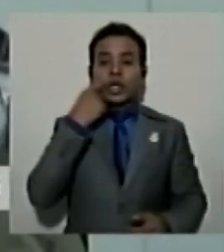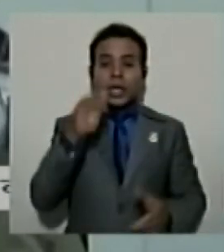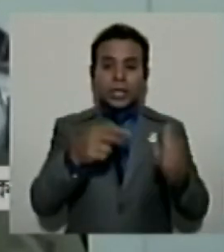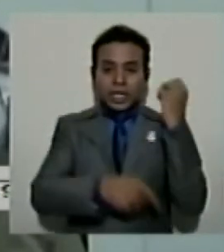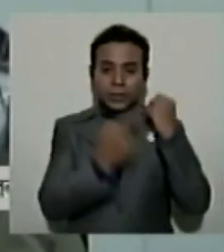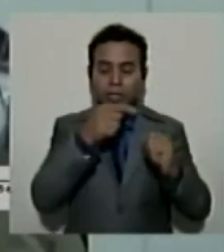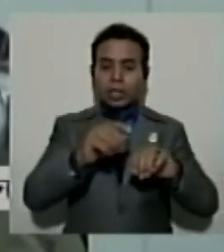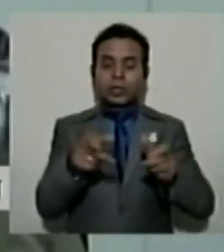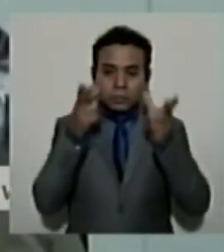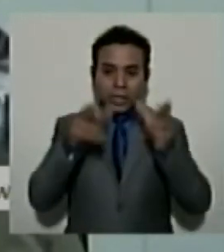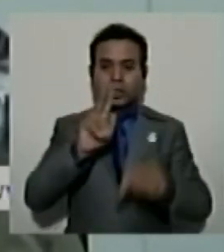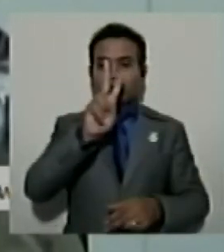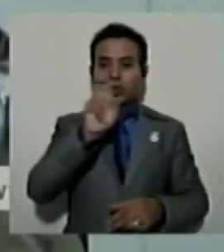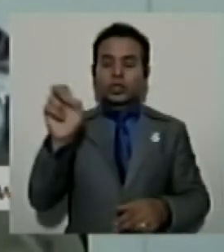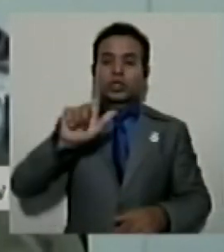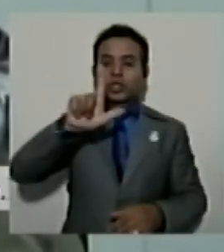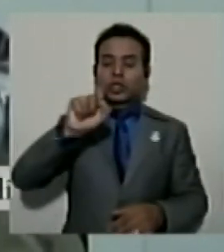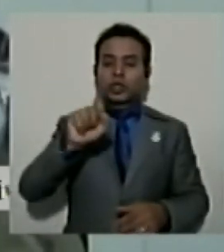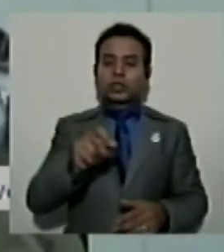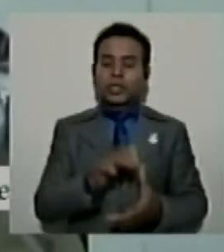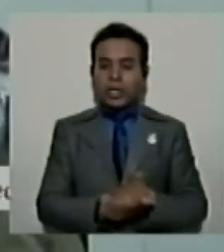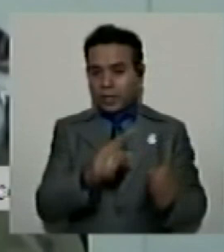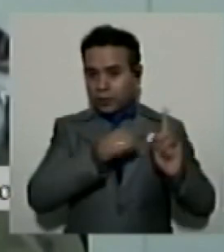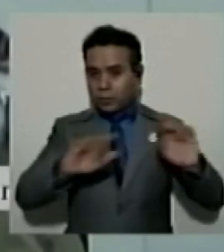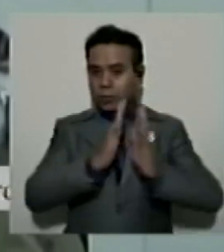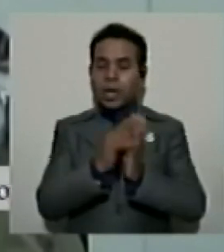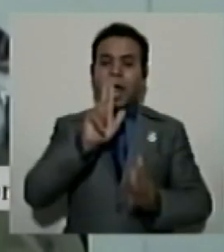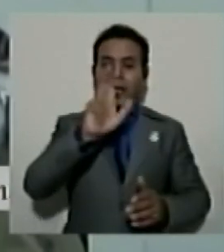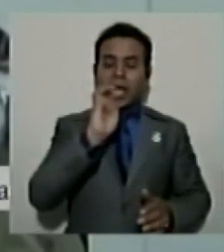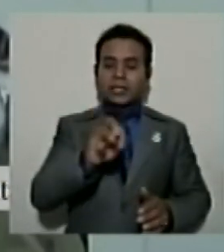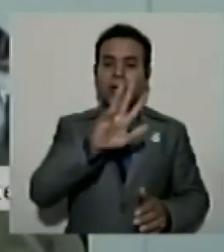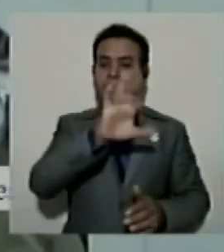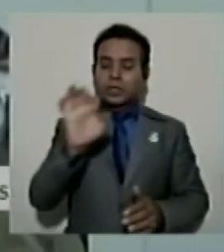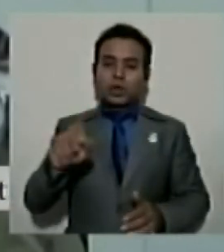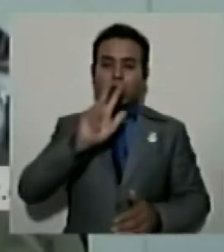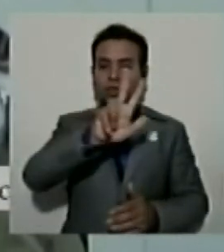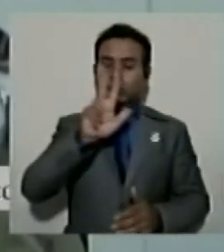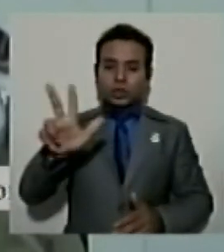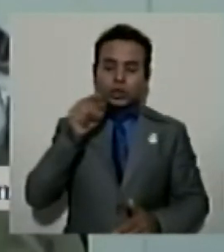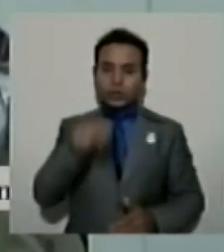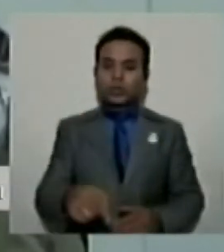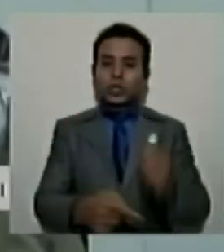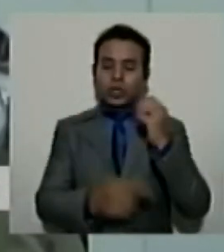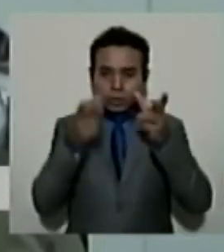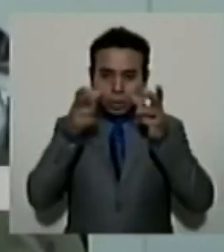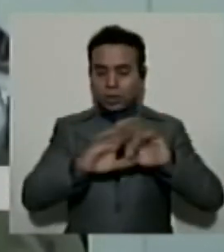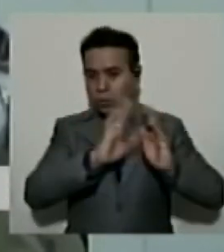5588 জন। মোট কোয়ারেন্টাইন 24 ঘন্টায় 31079 জন এবং এ পর্যন্ত